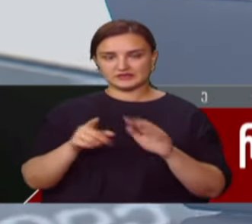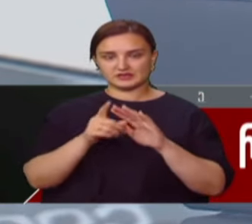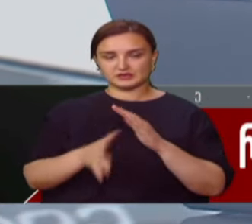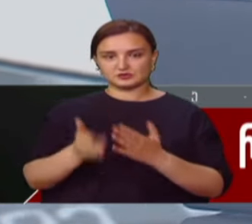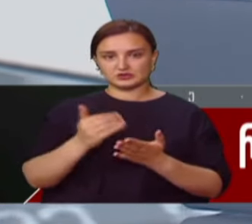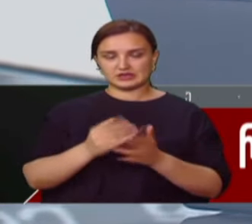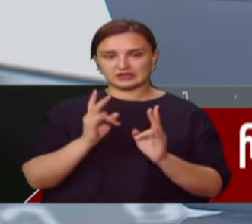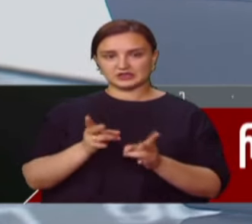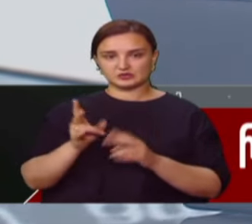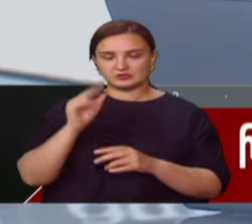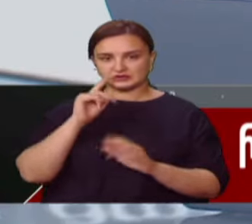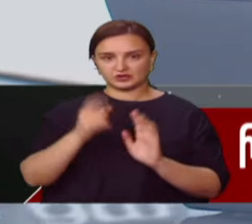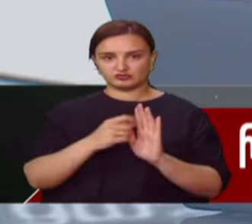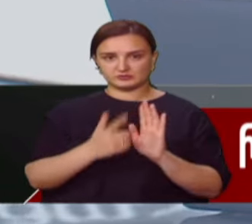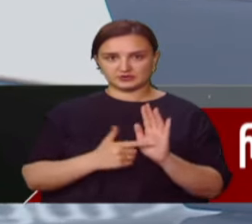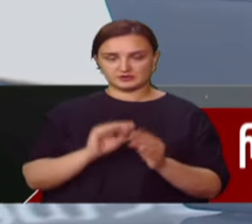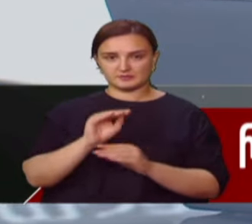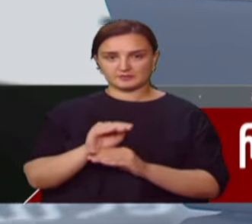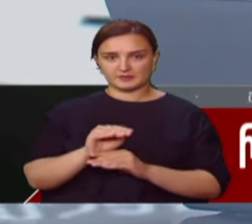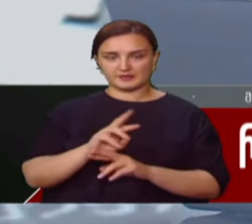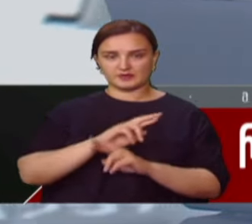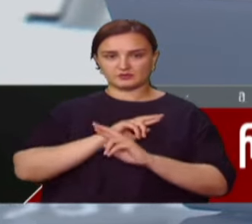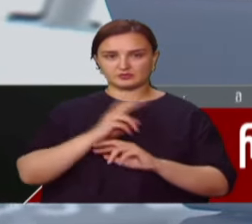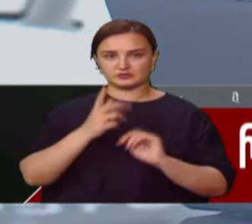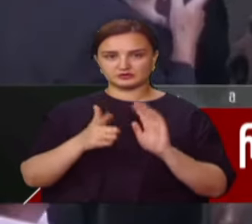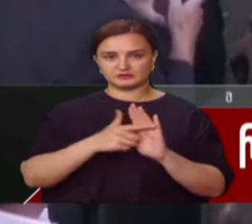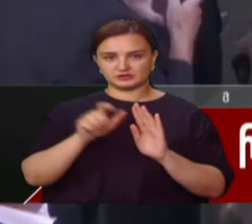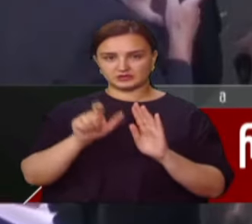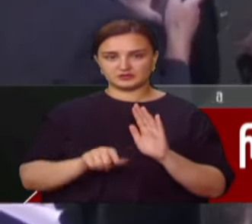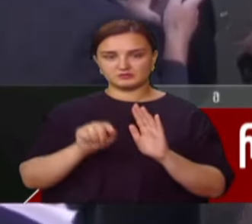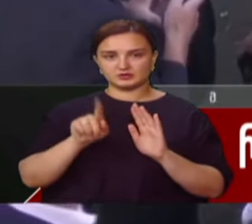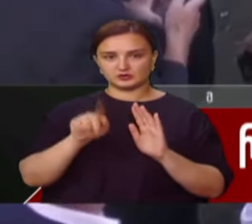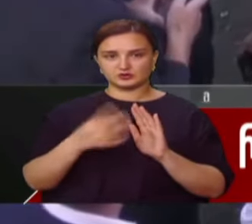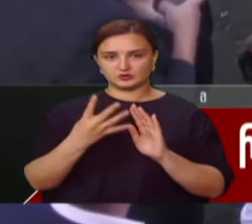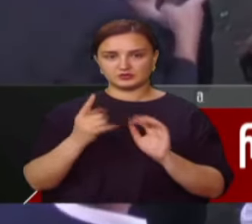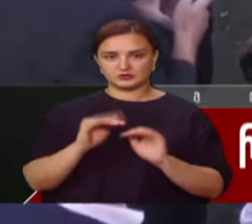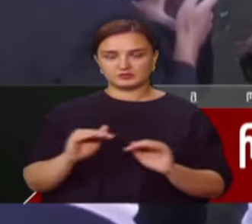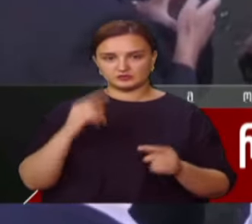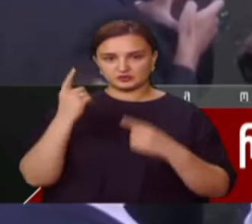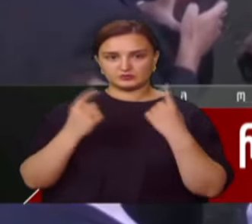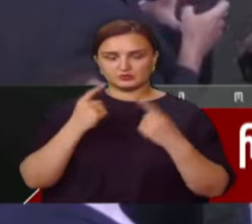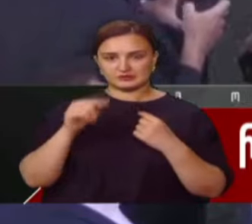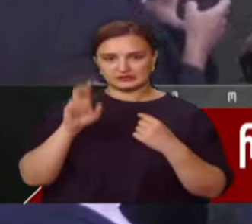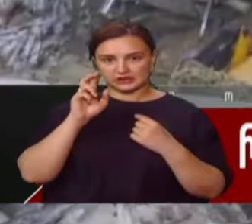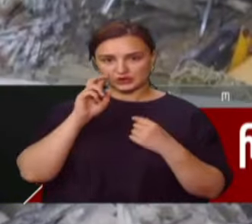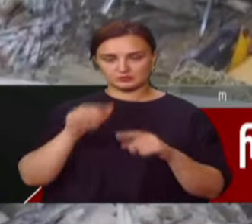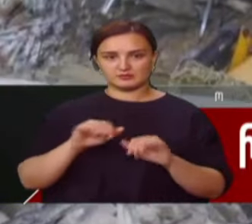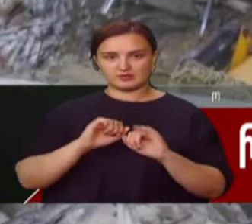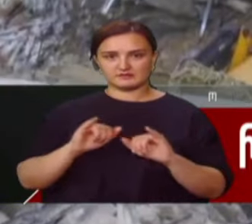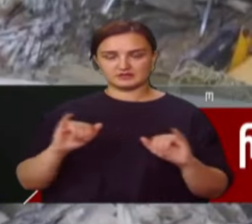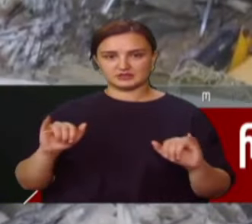შედეგად დაშავებულთა რიცხვი 117-მდე გაიზარდა, დაიღუპა 27 ადამიანი, მათ შორის 4 ბავშვი. ინფორმაციას ადგილობრივი ხელისუფლება